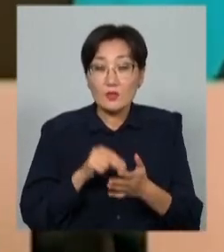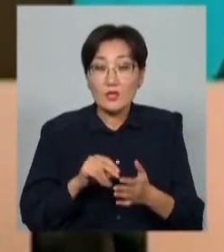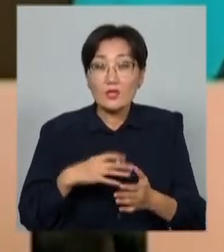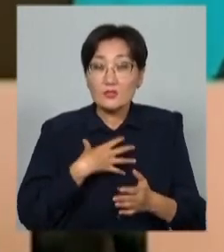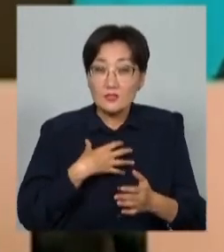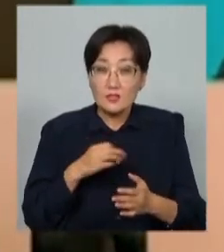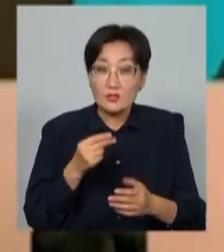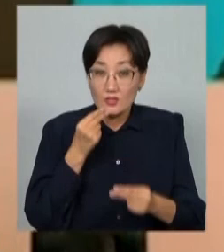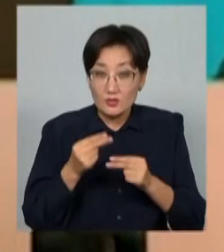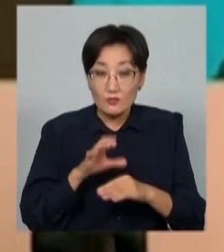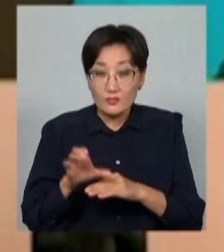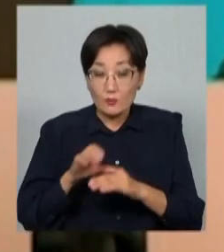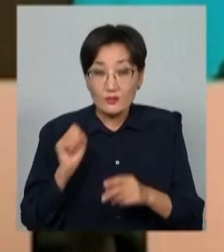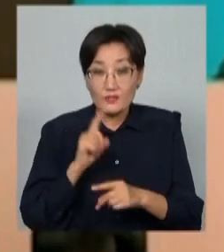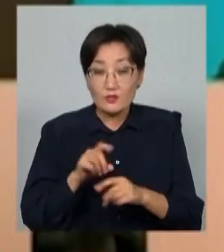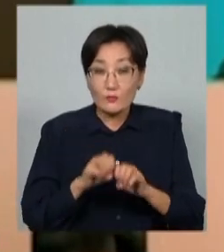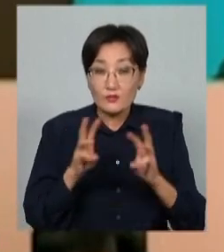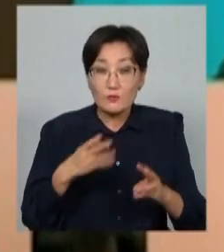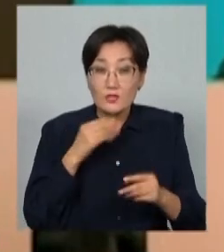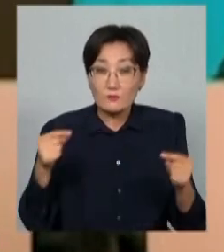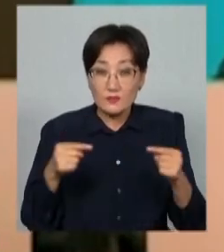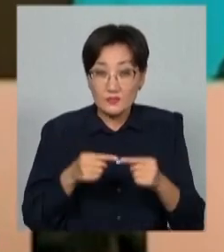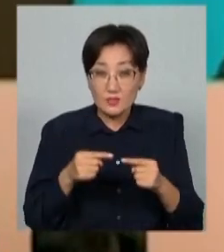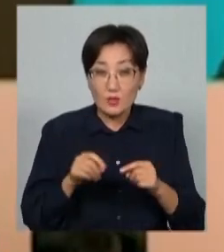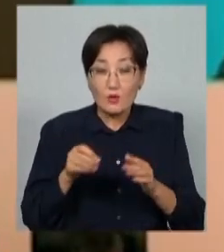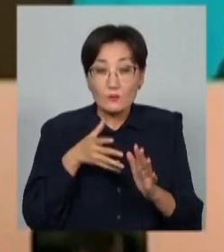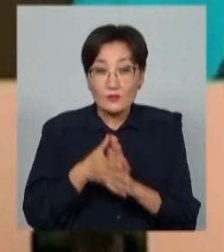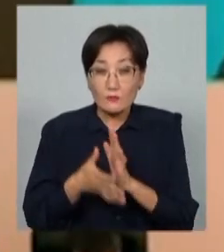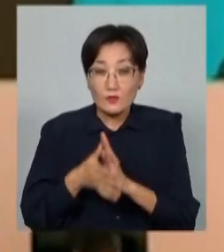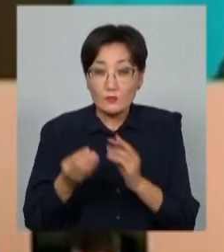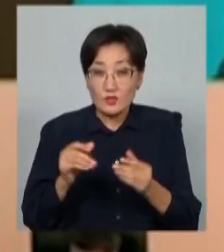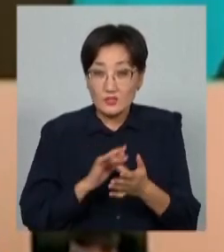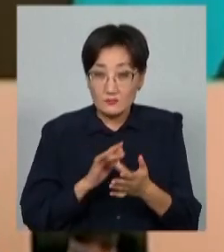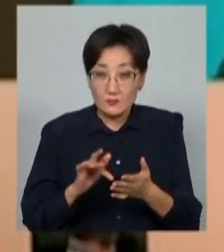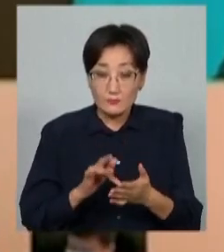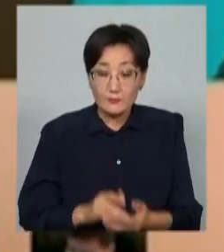значимые товары. Кроме того, поручая обеспечить своевременное освоение бюджетных средств.